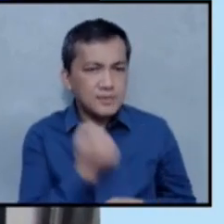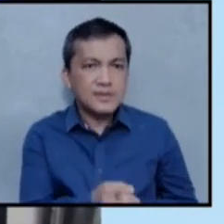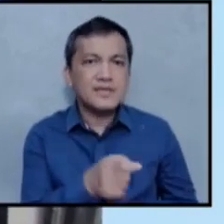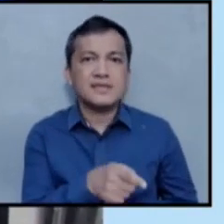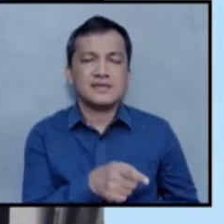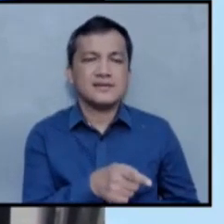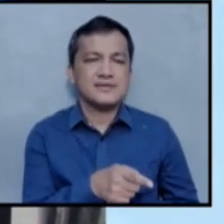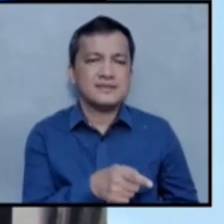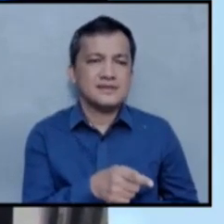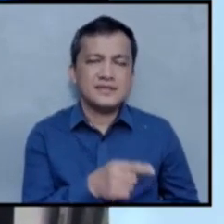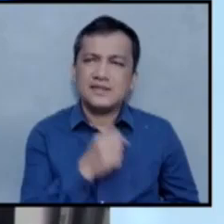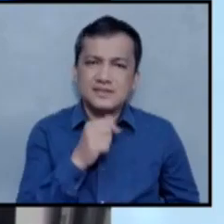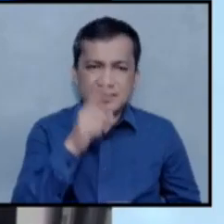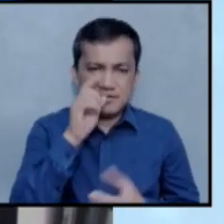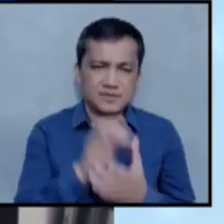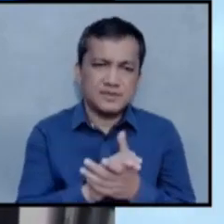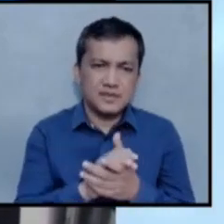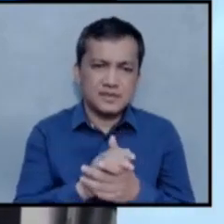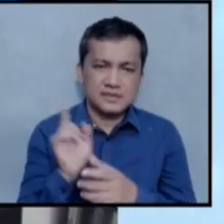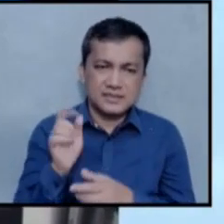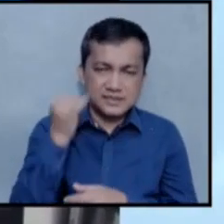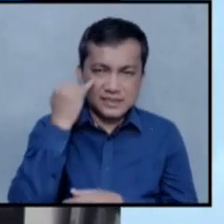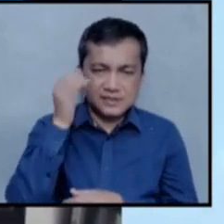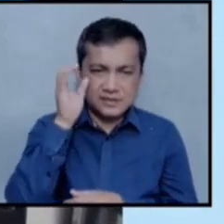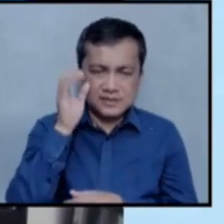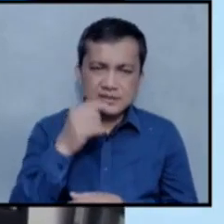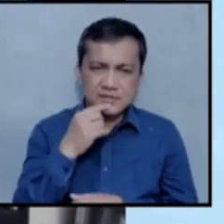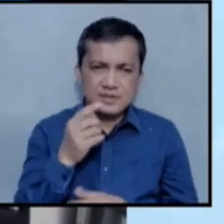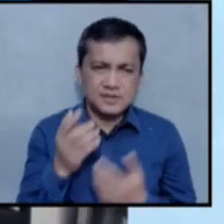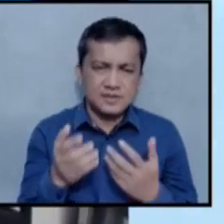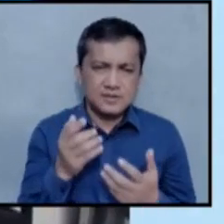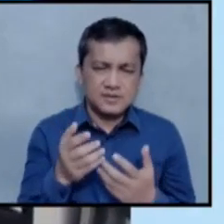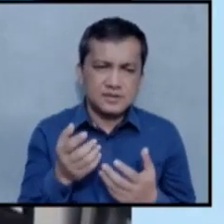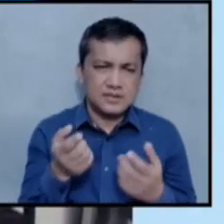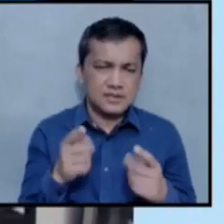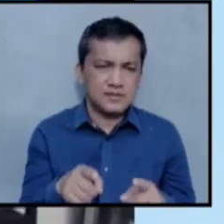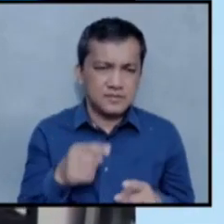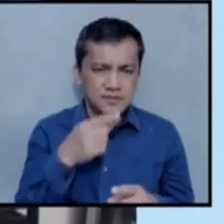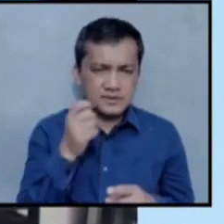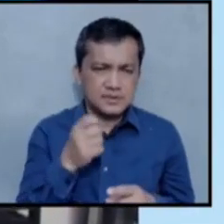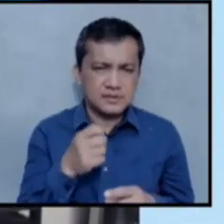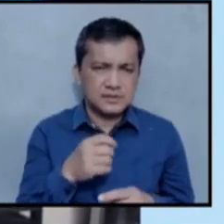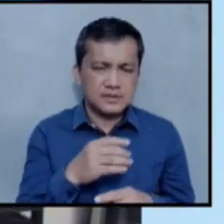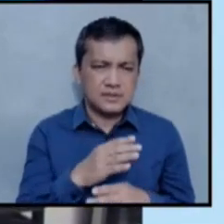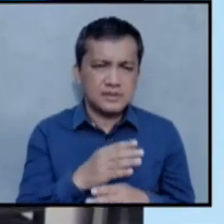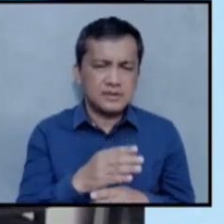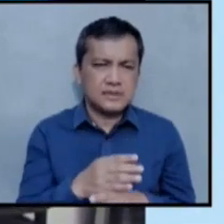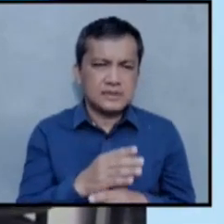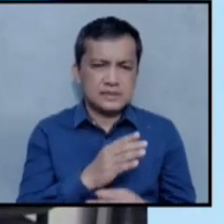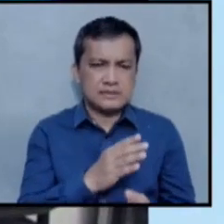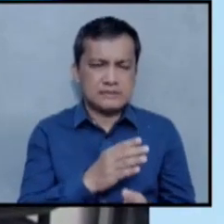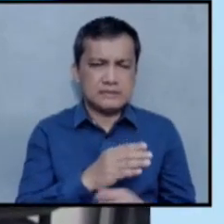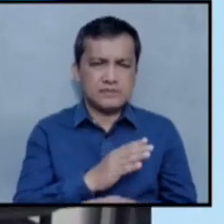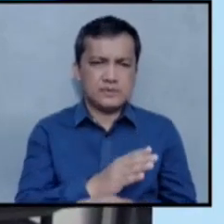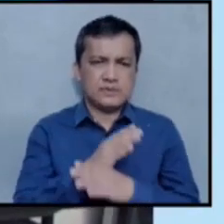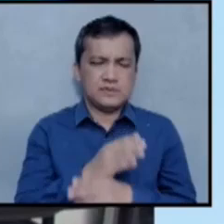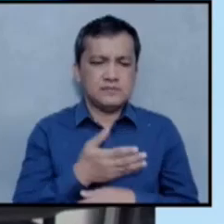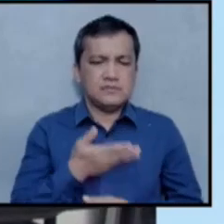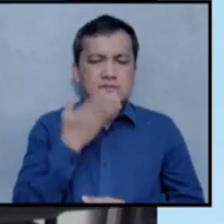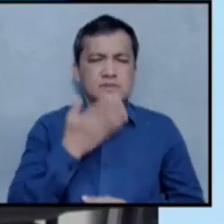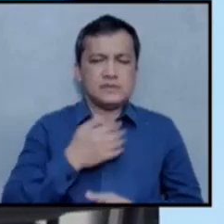naman makapaniwala ang action star at sinabing maaaring nangyari ito dahil pinipigilan niya ang kanyang paghinga habang hine-headlock